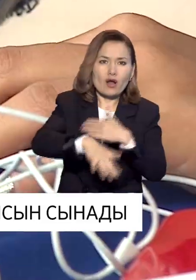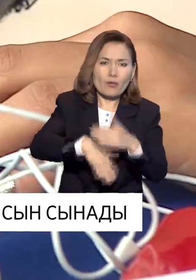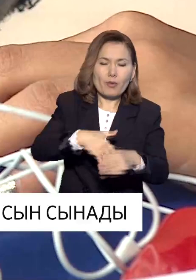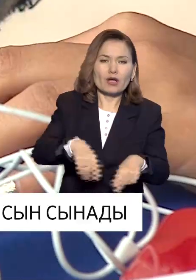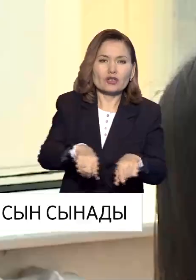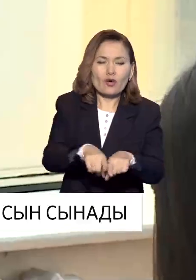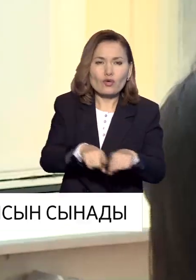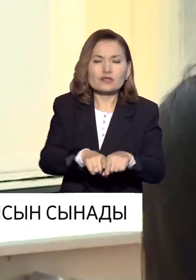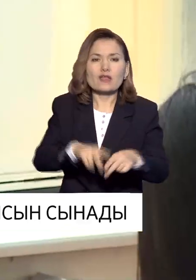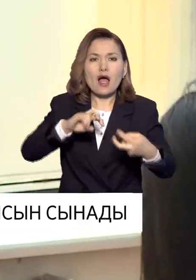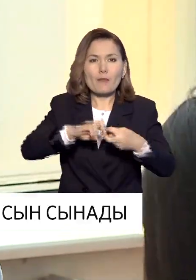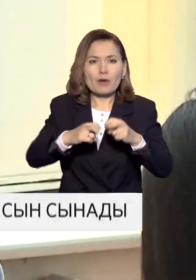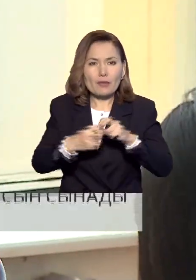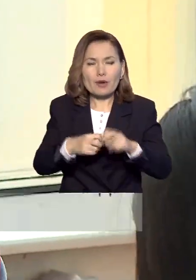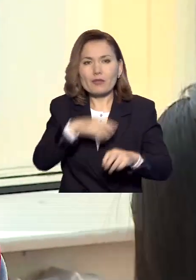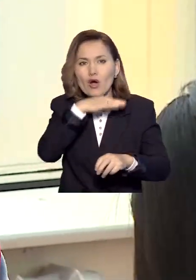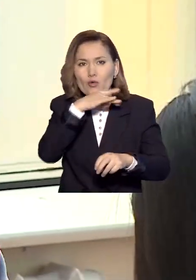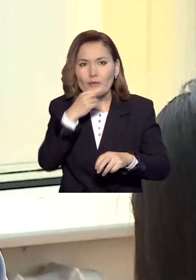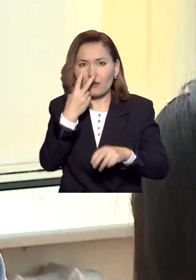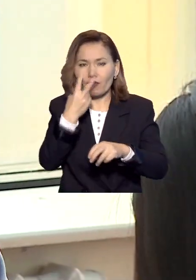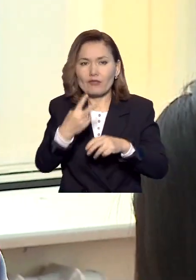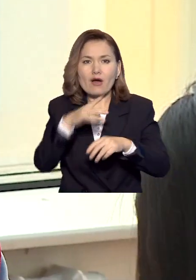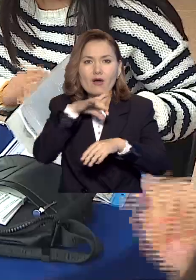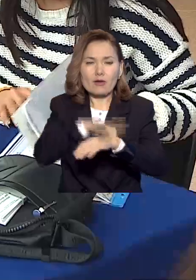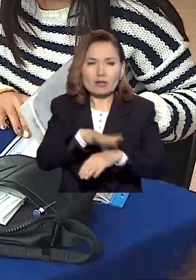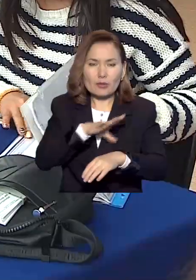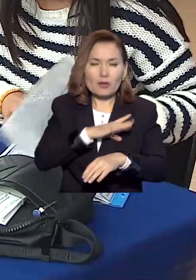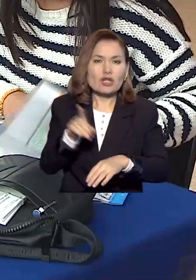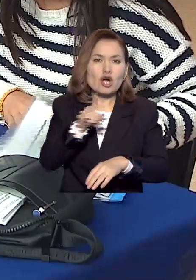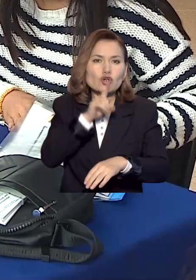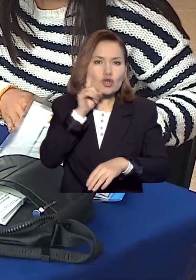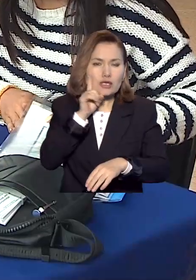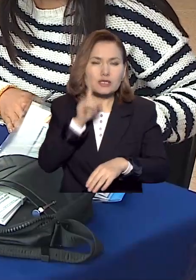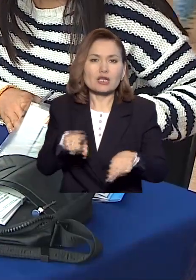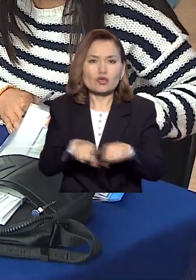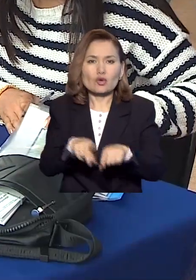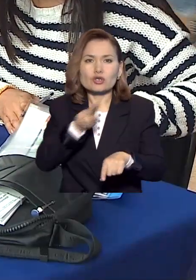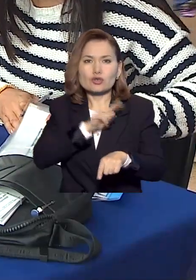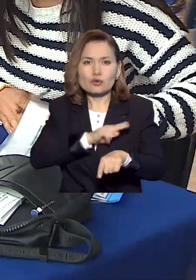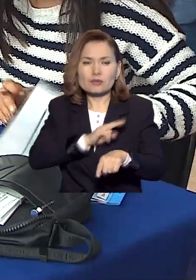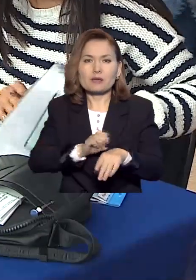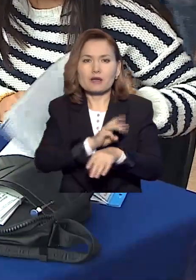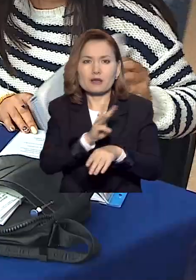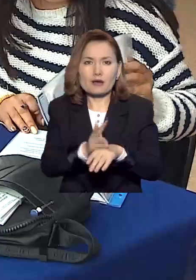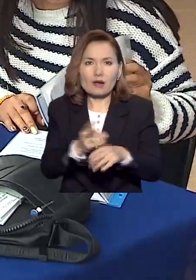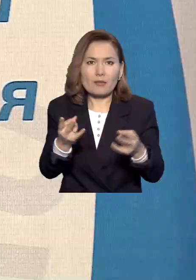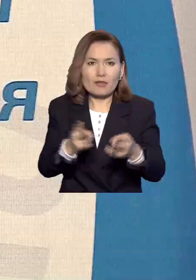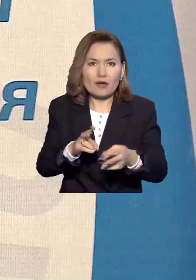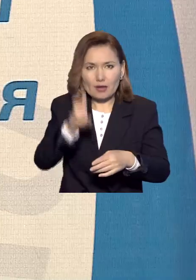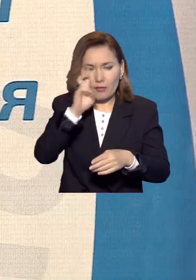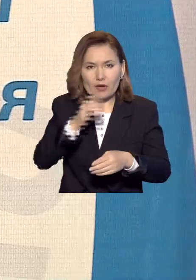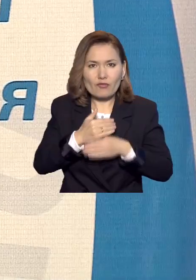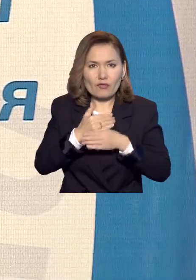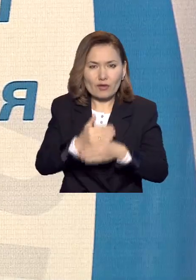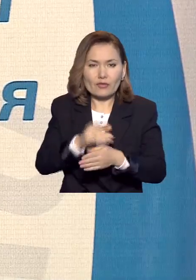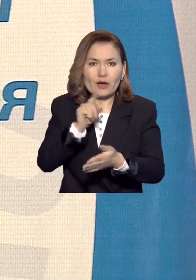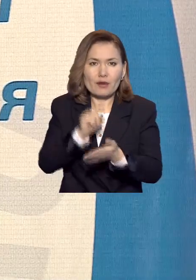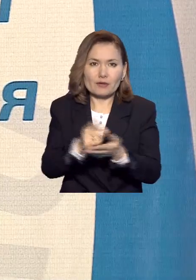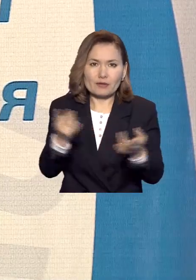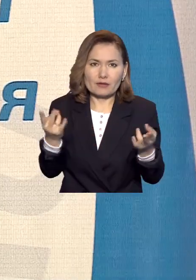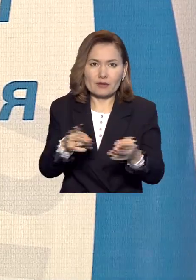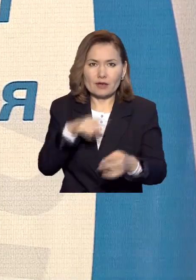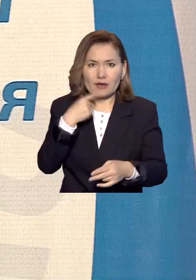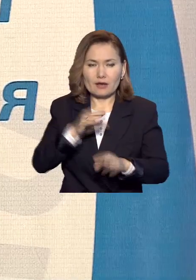бейімделуінде елеулі проблемалардың барын көрсетті. Бұған жергілікті атқарушы органдар да жалпы мемлекеттік басқару жүйесі кінәлі деді